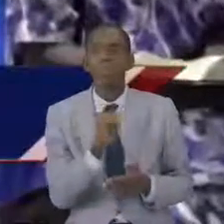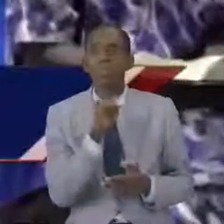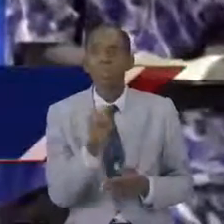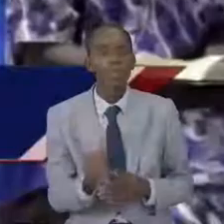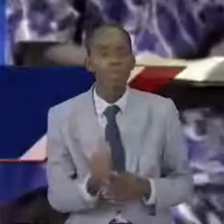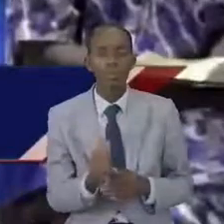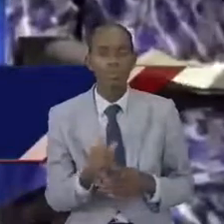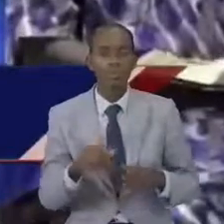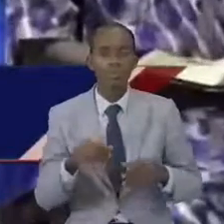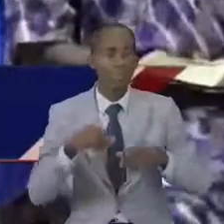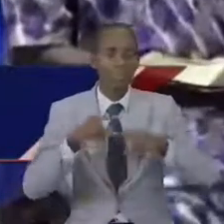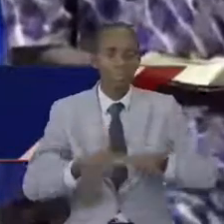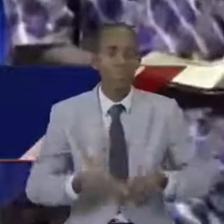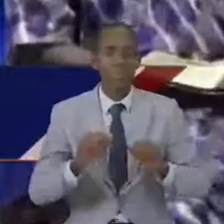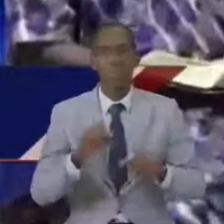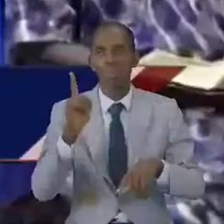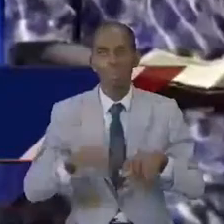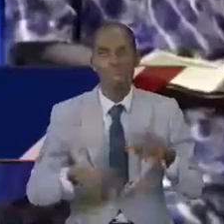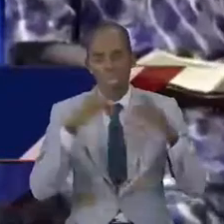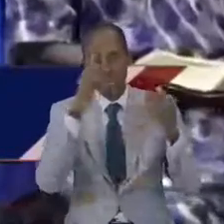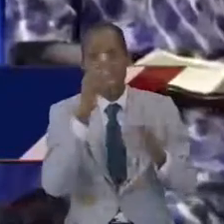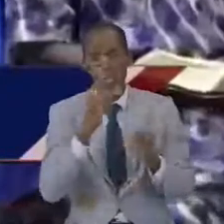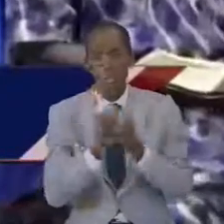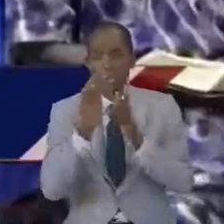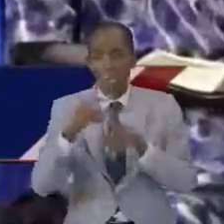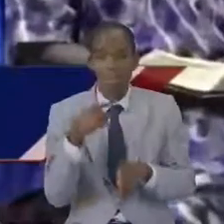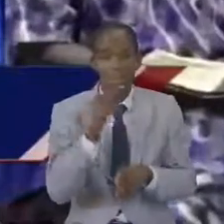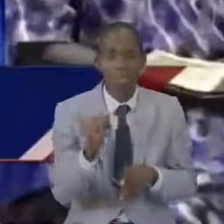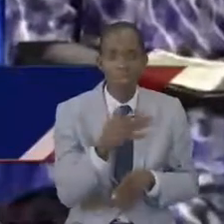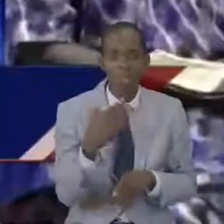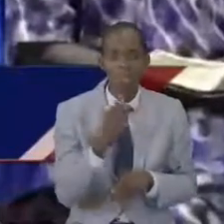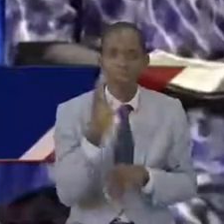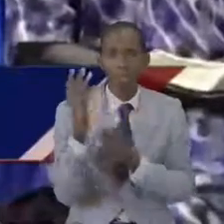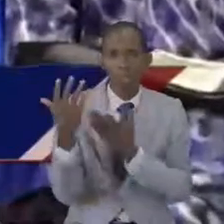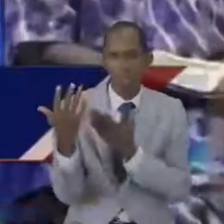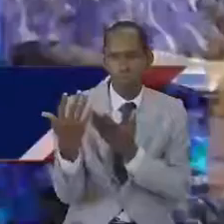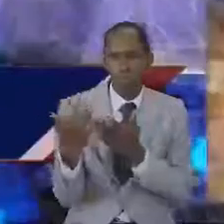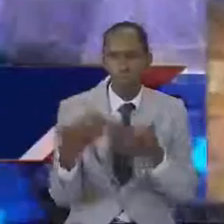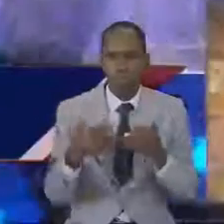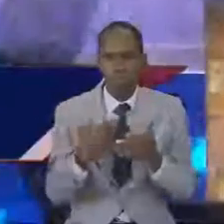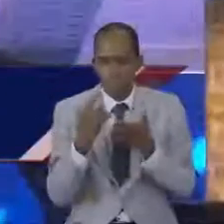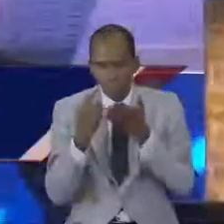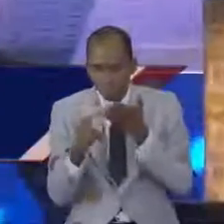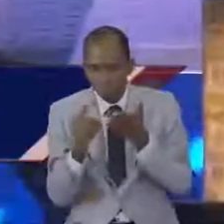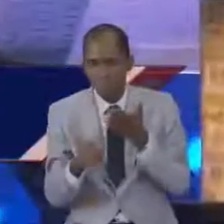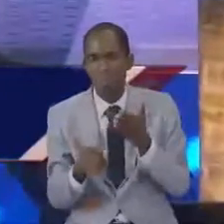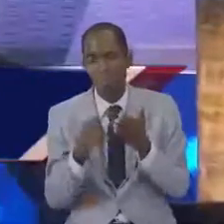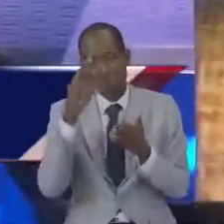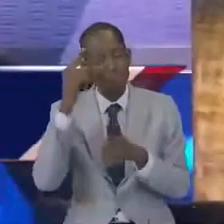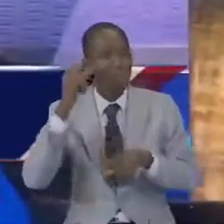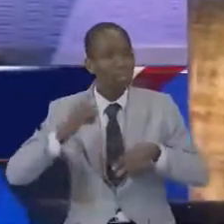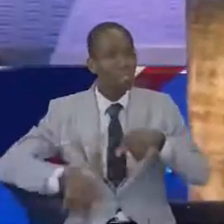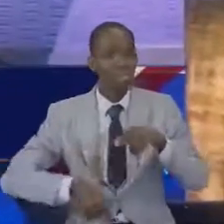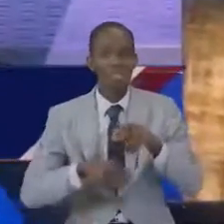ferme l'homme qui n'est pas stable s'il vous dit que si vous devez aller vérifier chez un autre individu